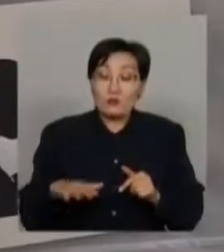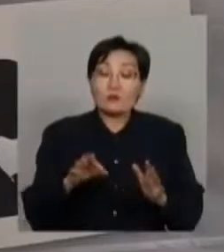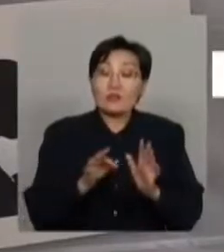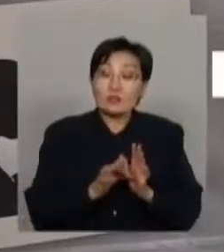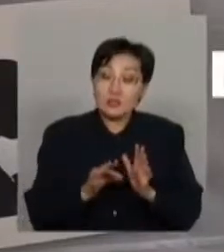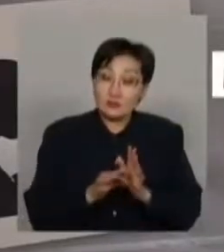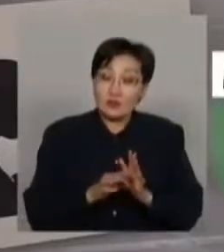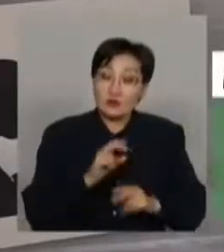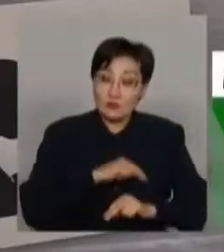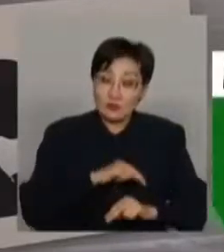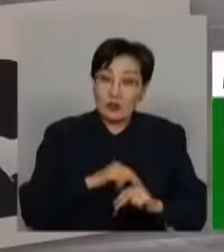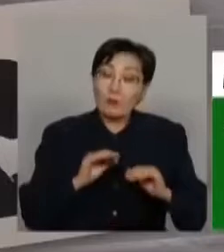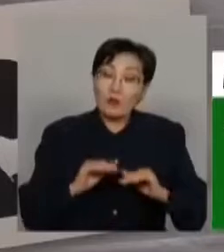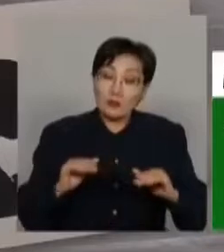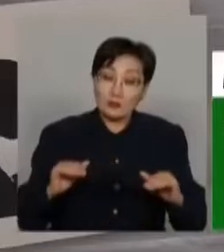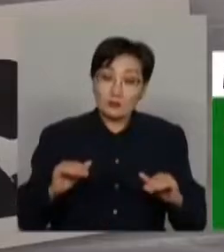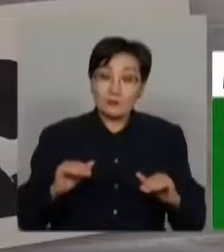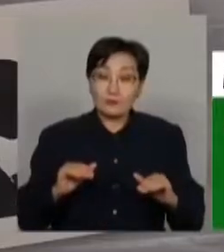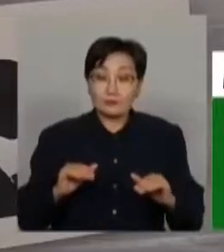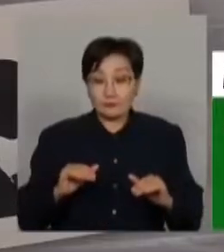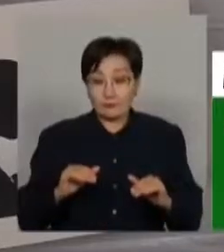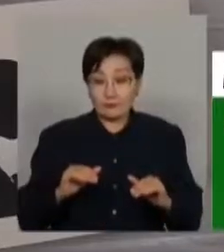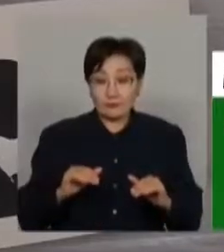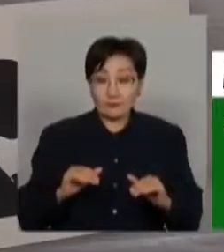мақсатымыз балаларды